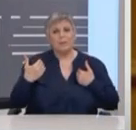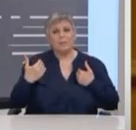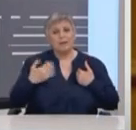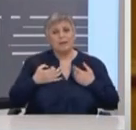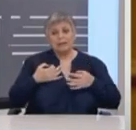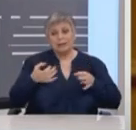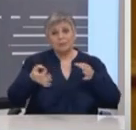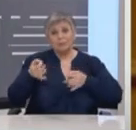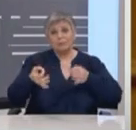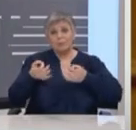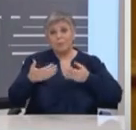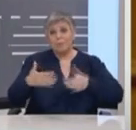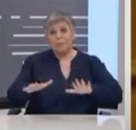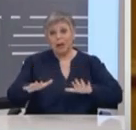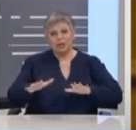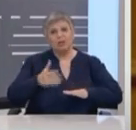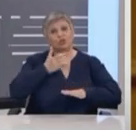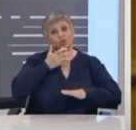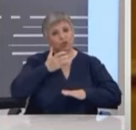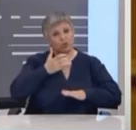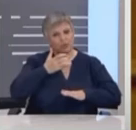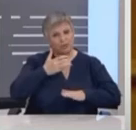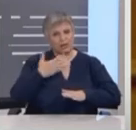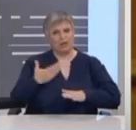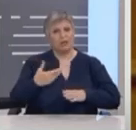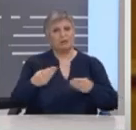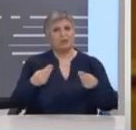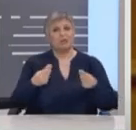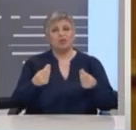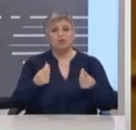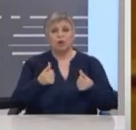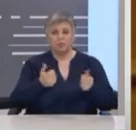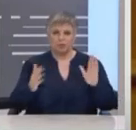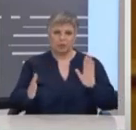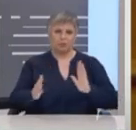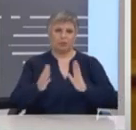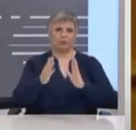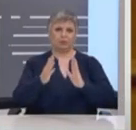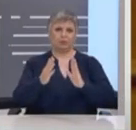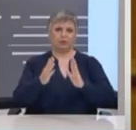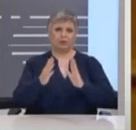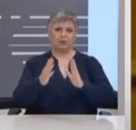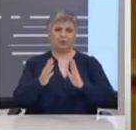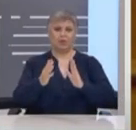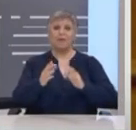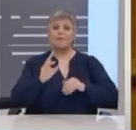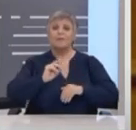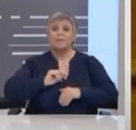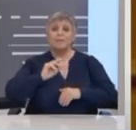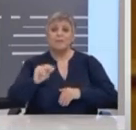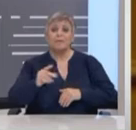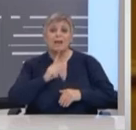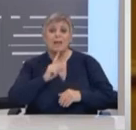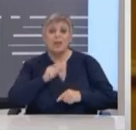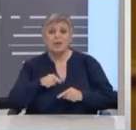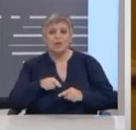κρίσιμο θέμα, κρίσιμες φάσεις διαπραγμάτευσης για το κυπριακό, με την ίδια υπευθυνότητα θα διαχειριστούμε όταν